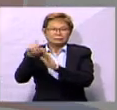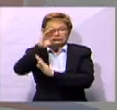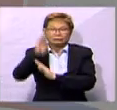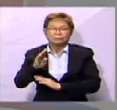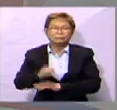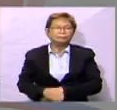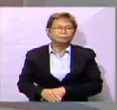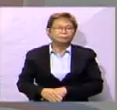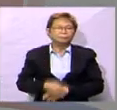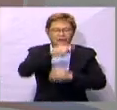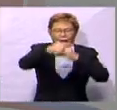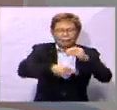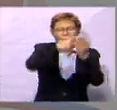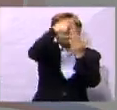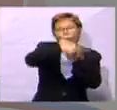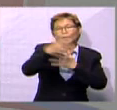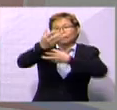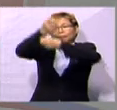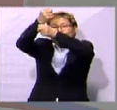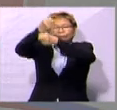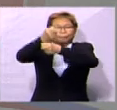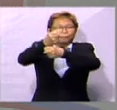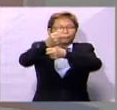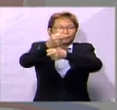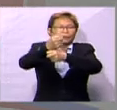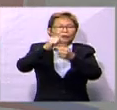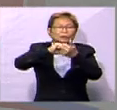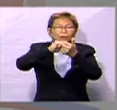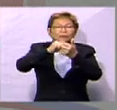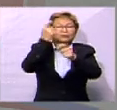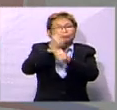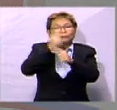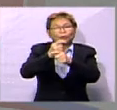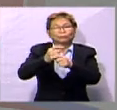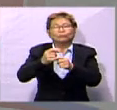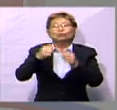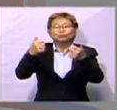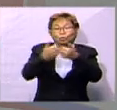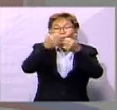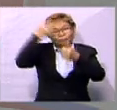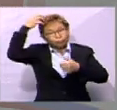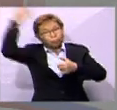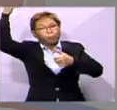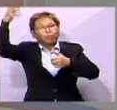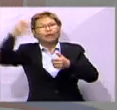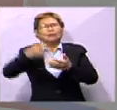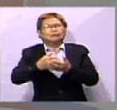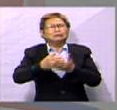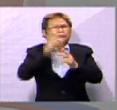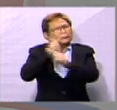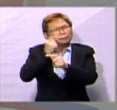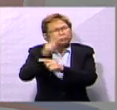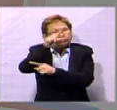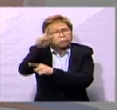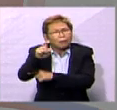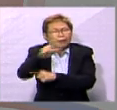positif masih mengenai program podium pengekalan sukan sepak takra dalam program tersebut terus menjadi tanda tanya bagi